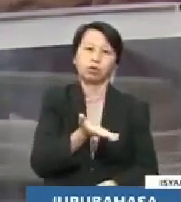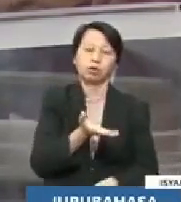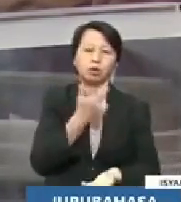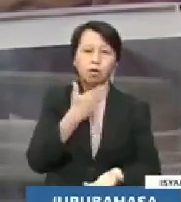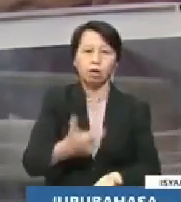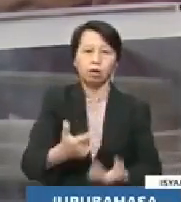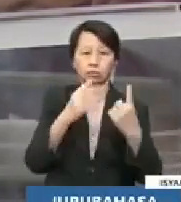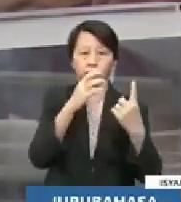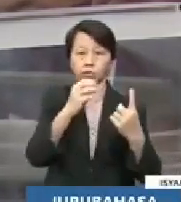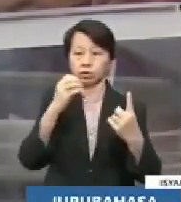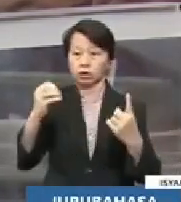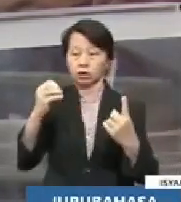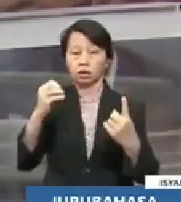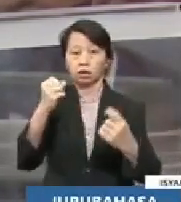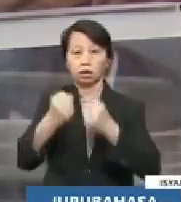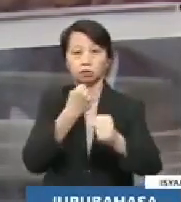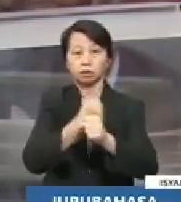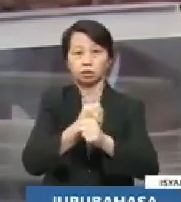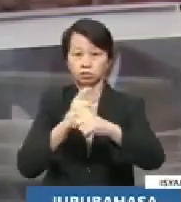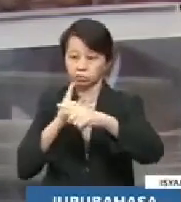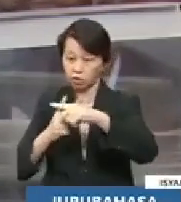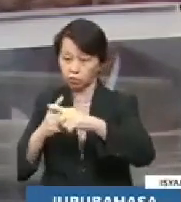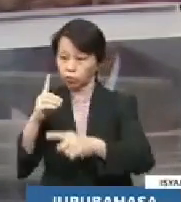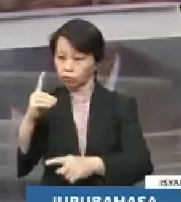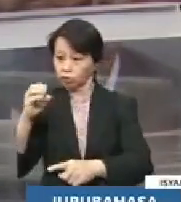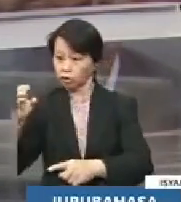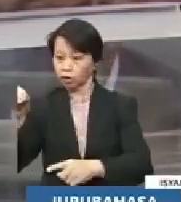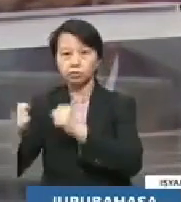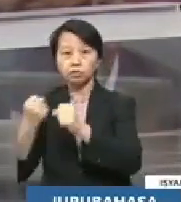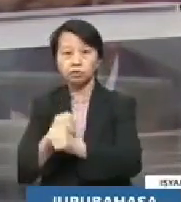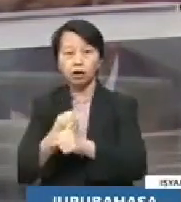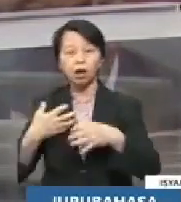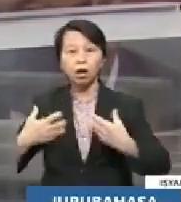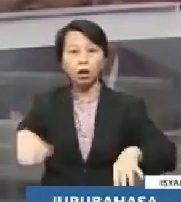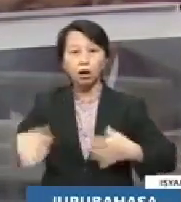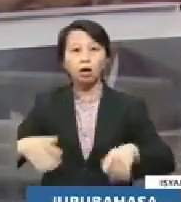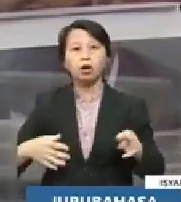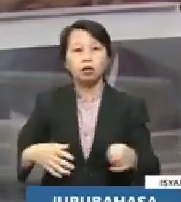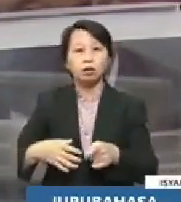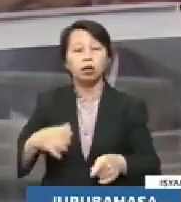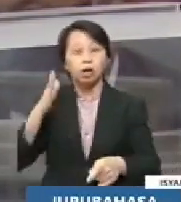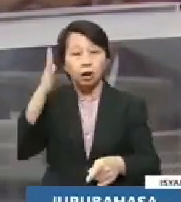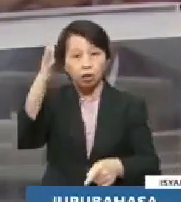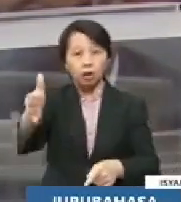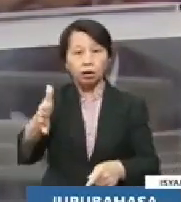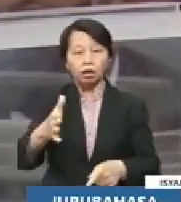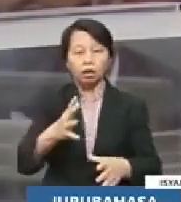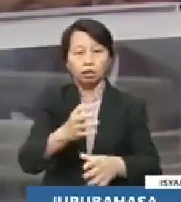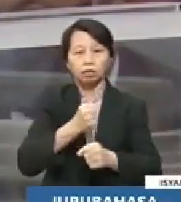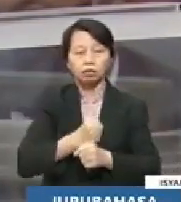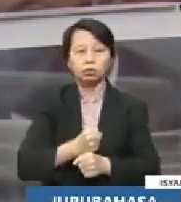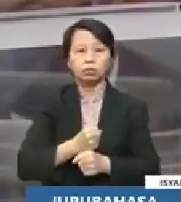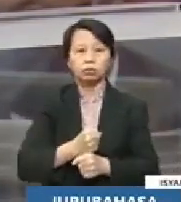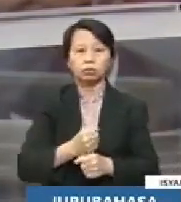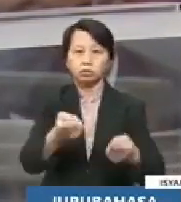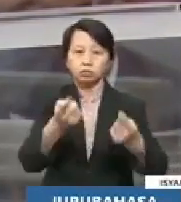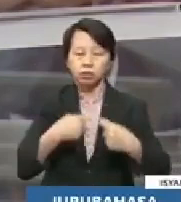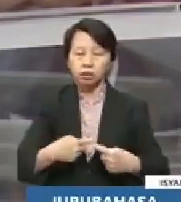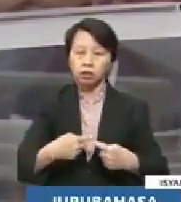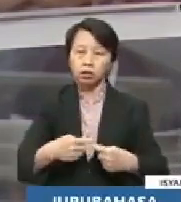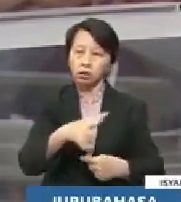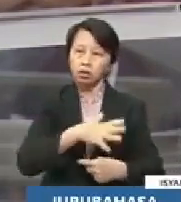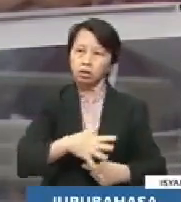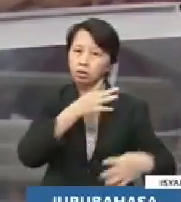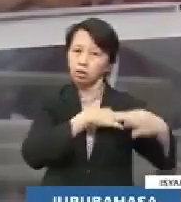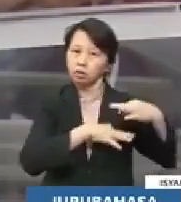selama 100 tahun campur 100 tahun dan ini akan mendatangkan hasil dalam